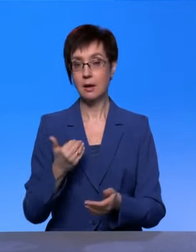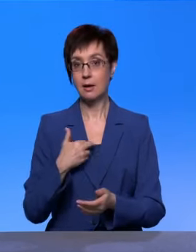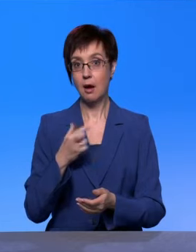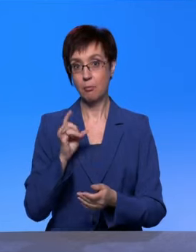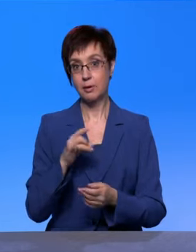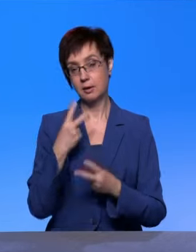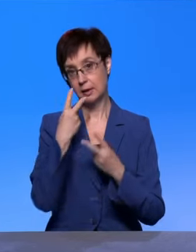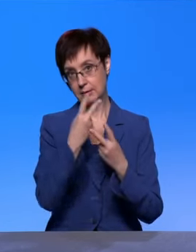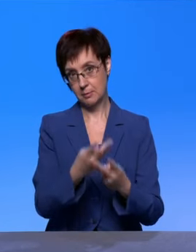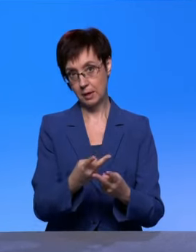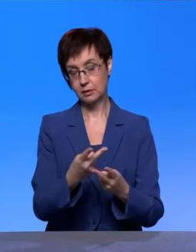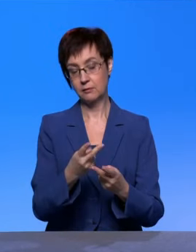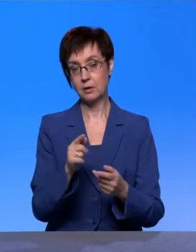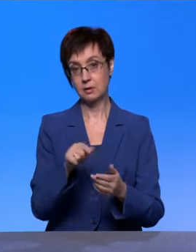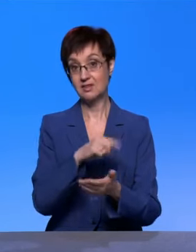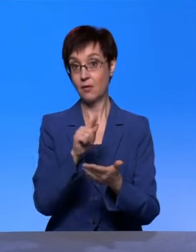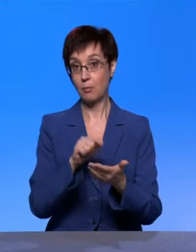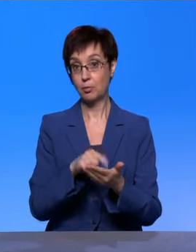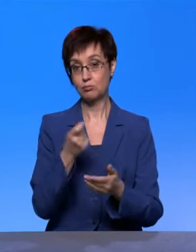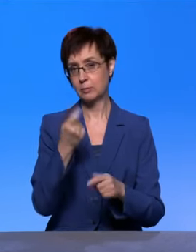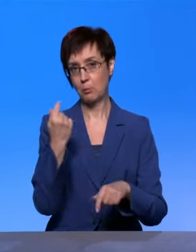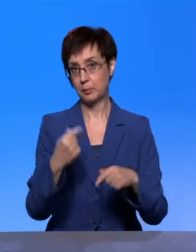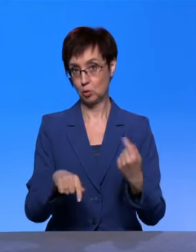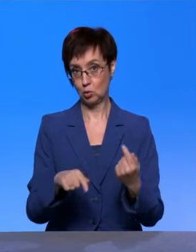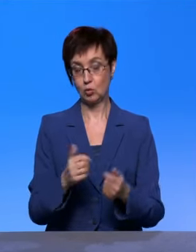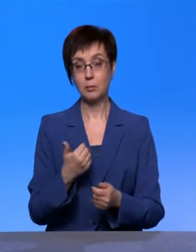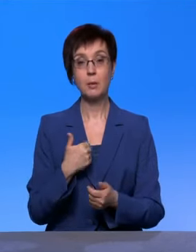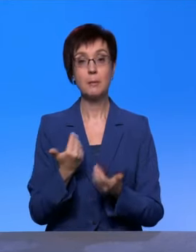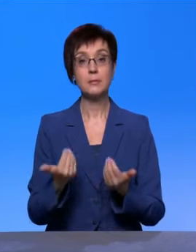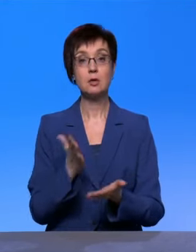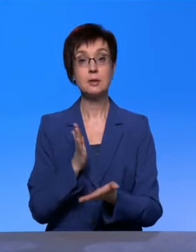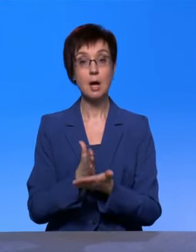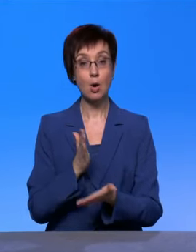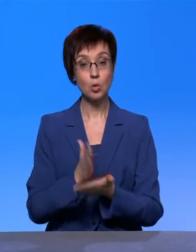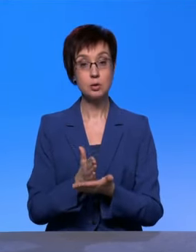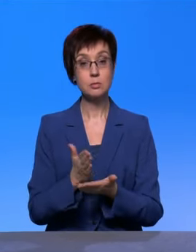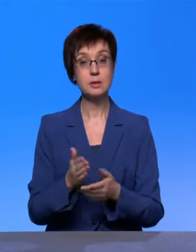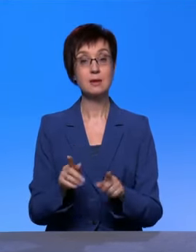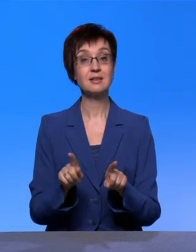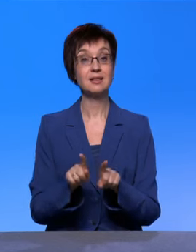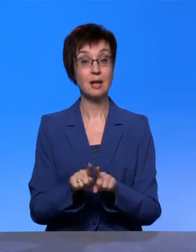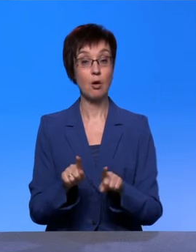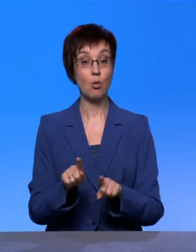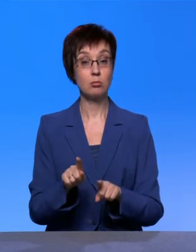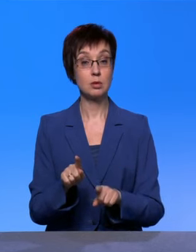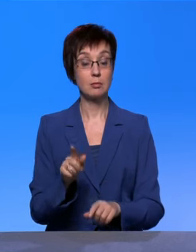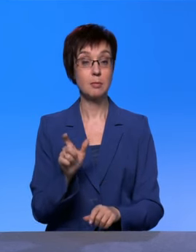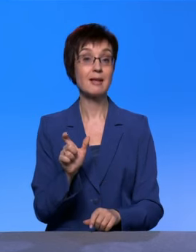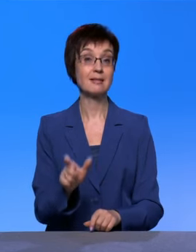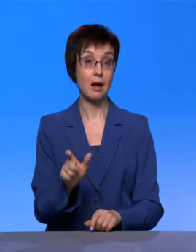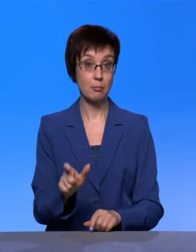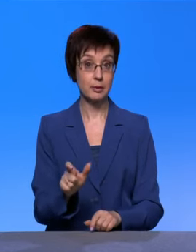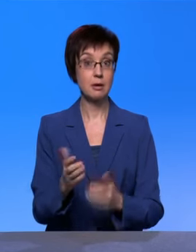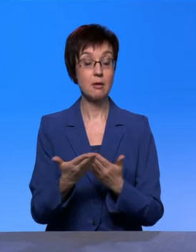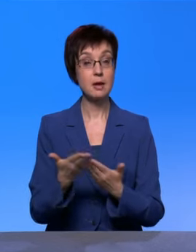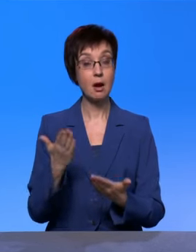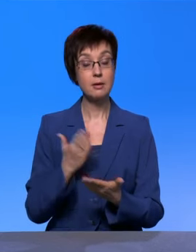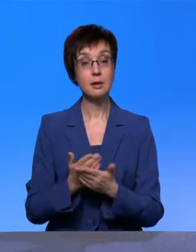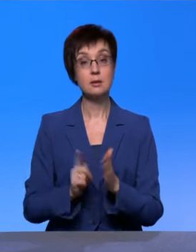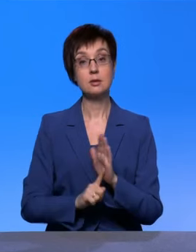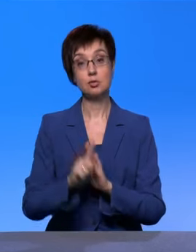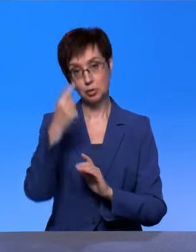Так. Но мы сейчас находимся приблизительно на такой стадии, что наконец начинаем понимать, что образование –